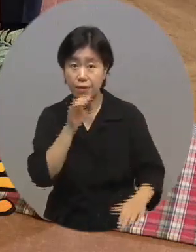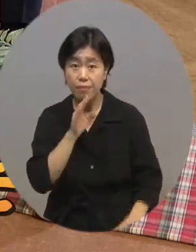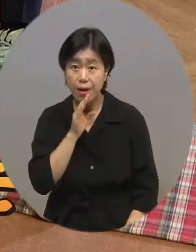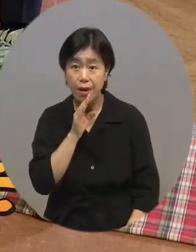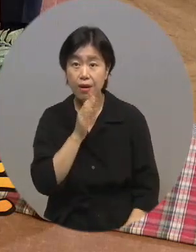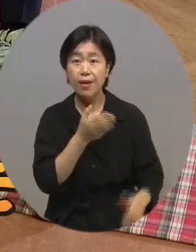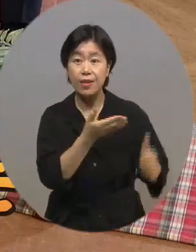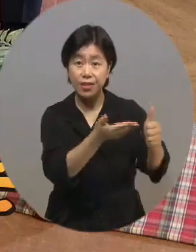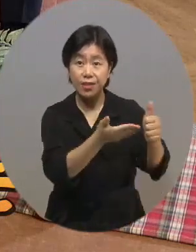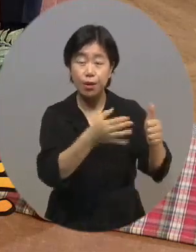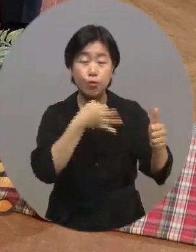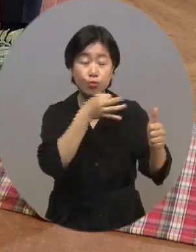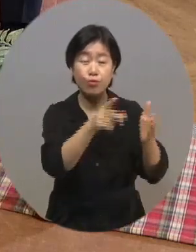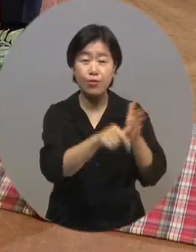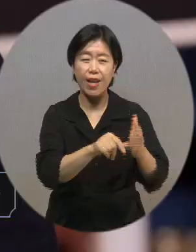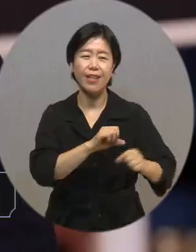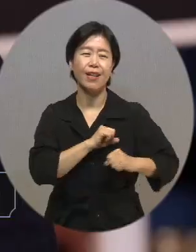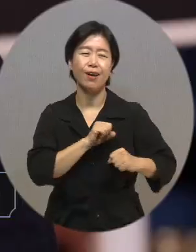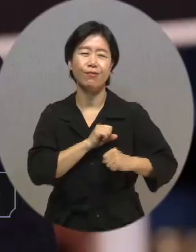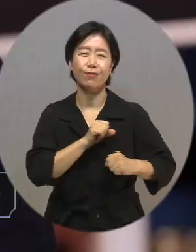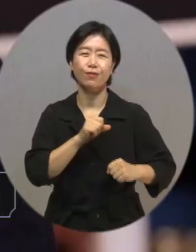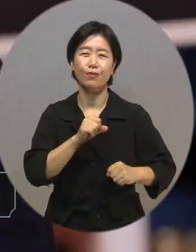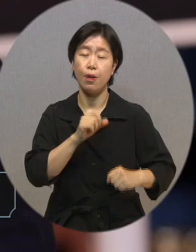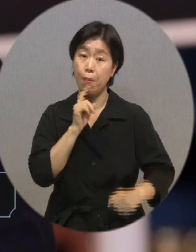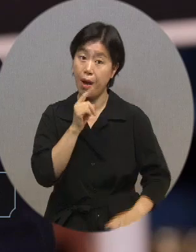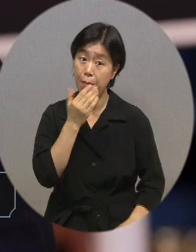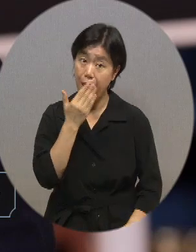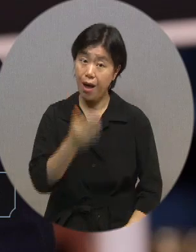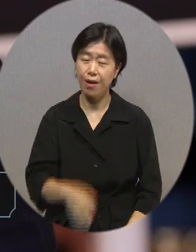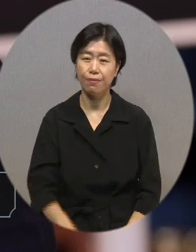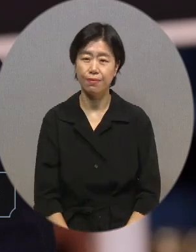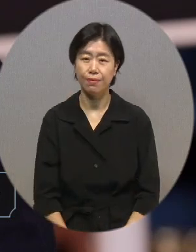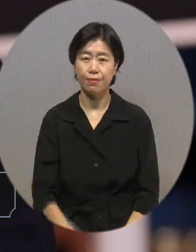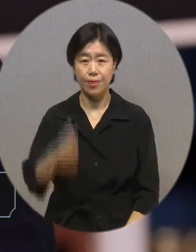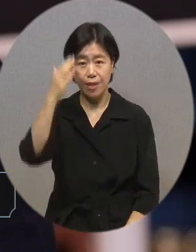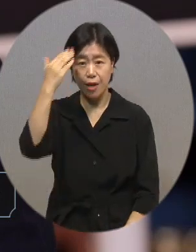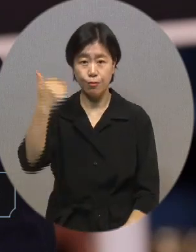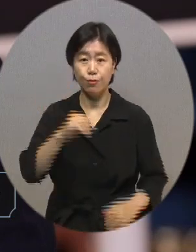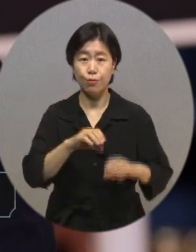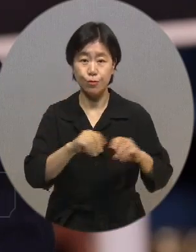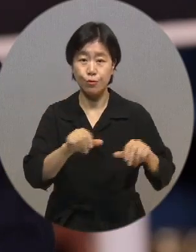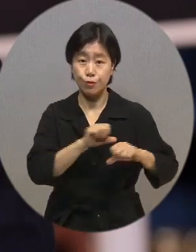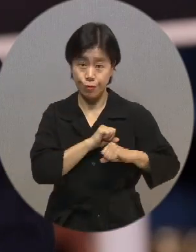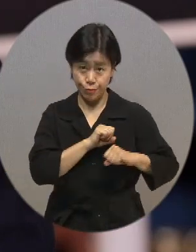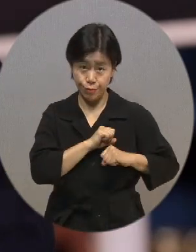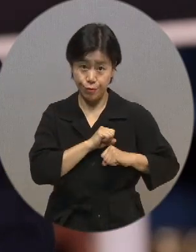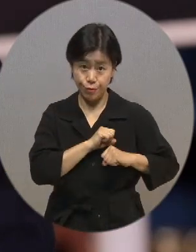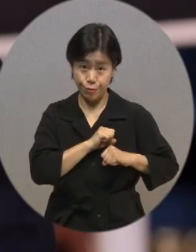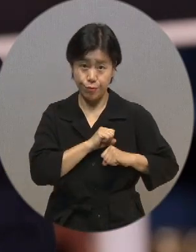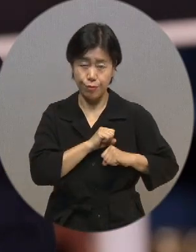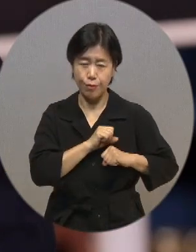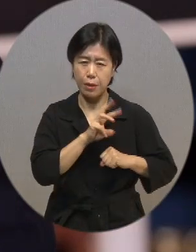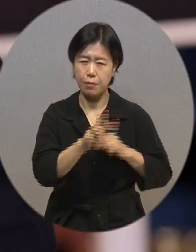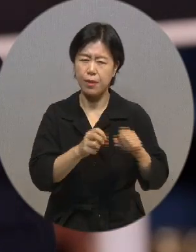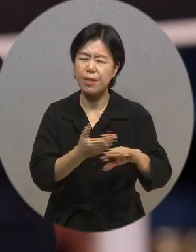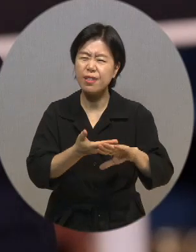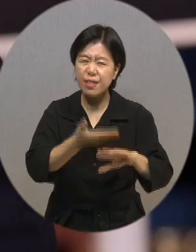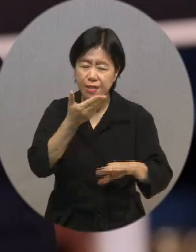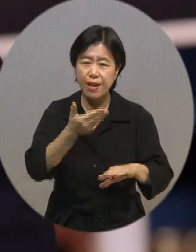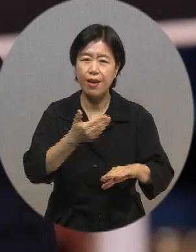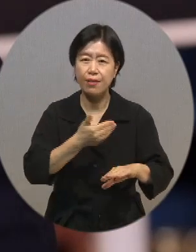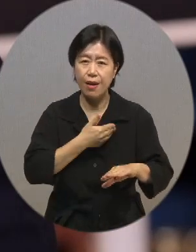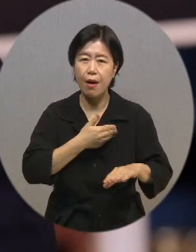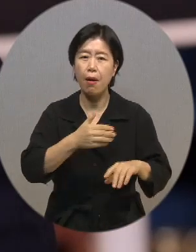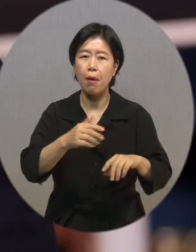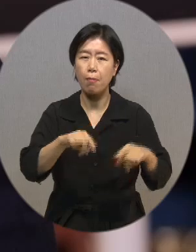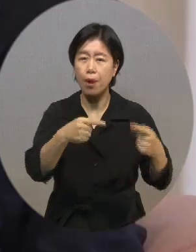된다고 제가 들었는데 대한민국 육군에서 38년 동안 보병 장교로 근무했습니다. 전투부대